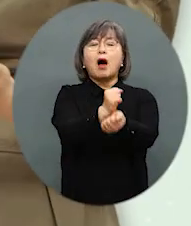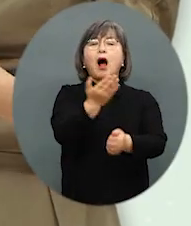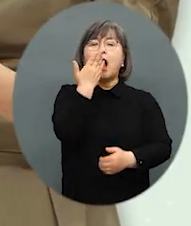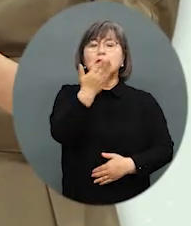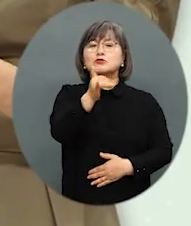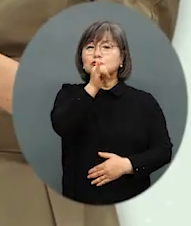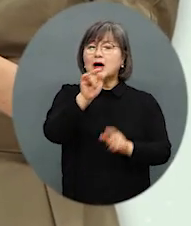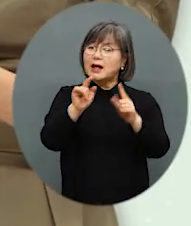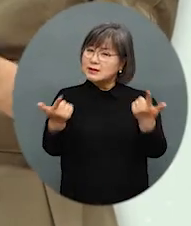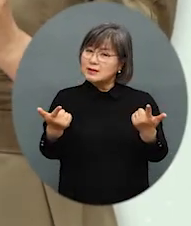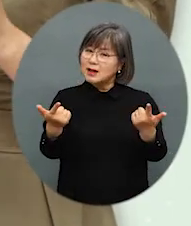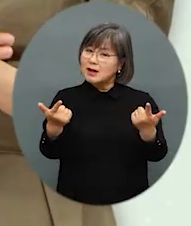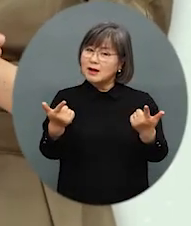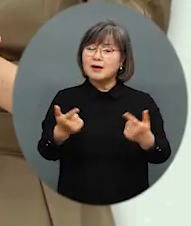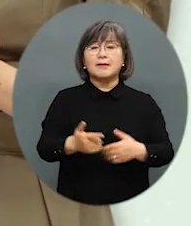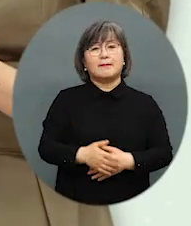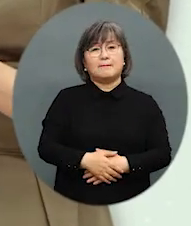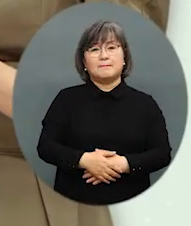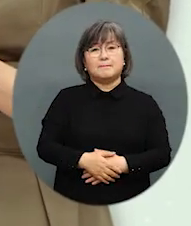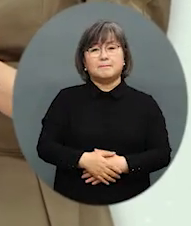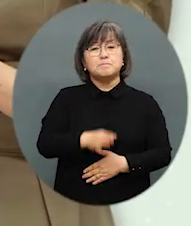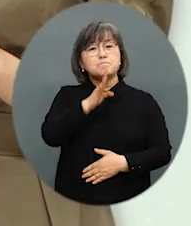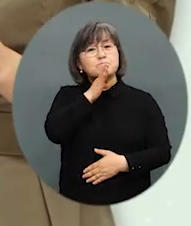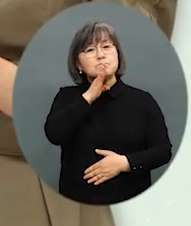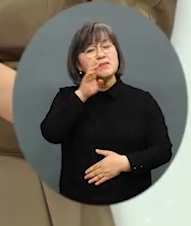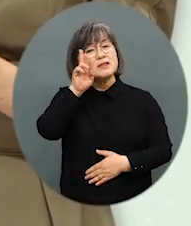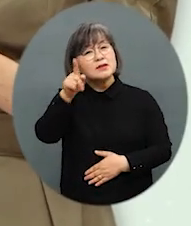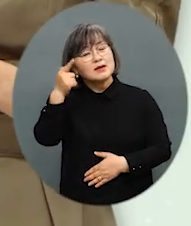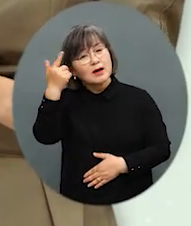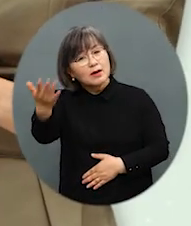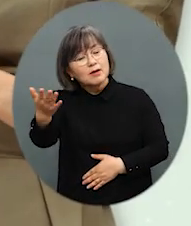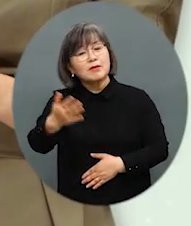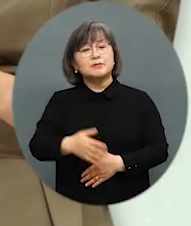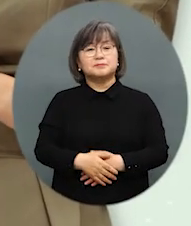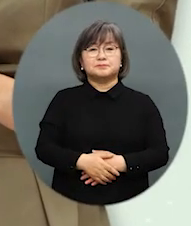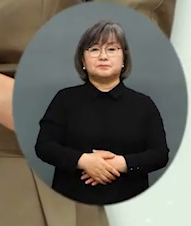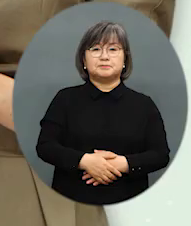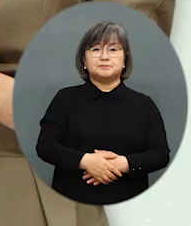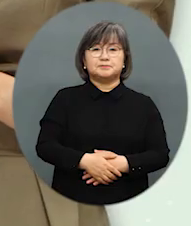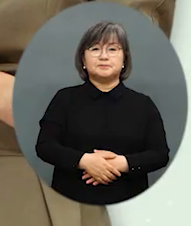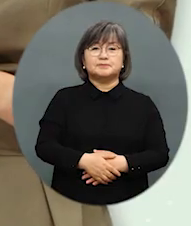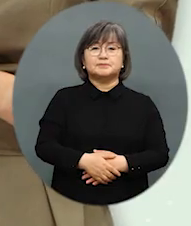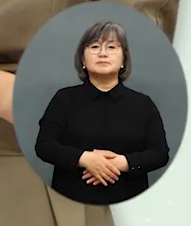강하여도 감염병에 걸리지 않습니다. 맞을까요? 틀릴까요?